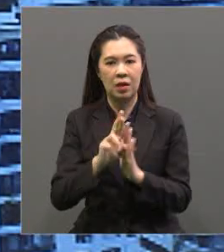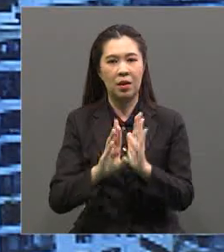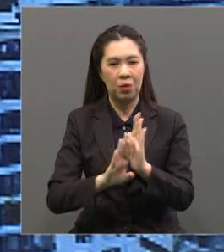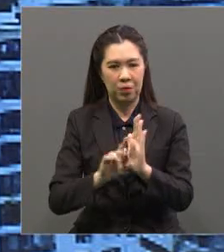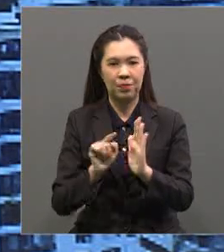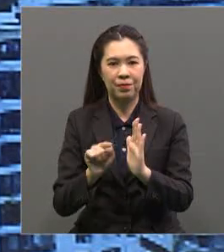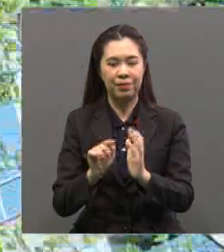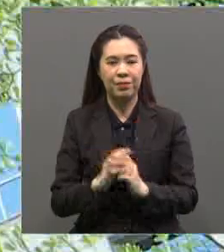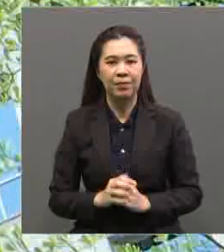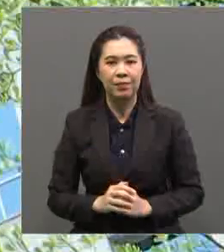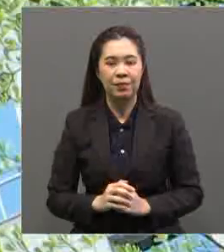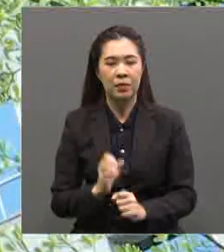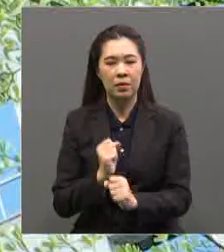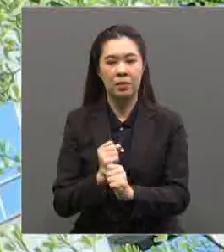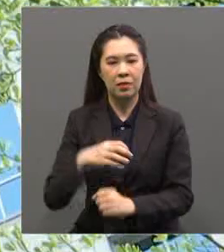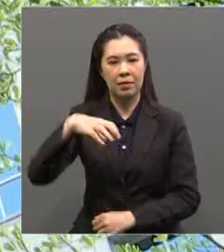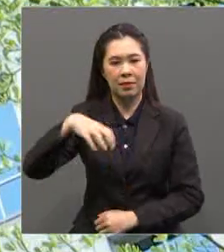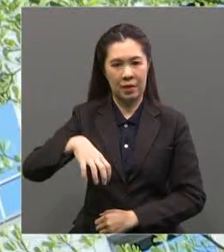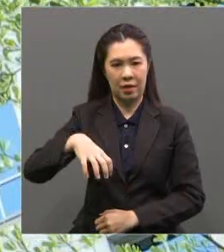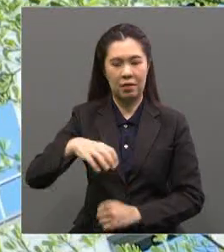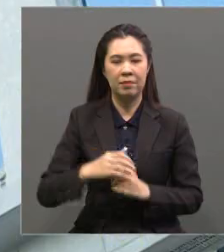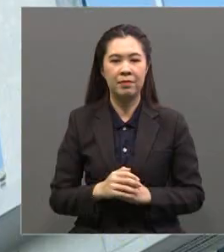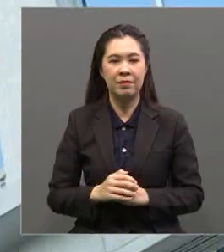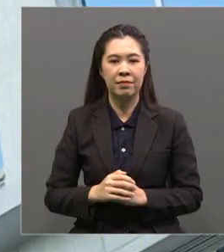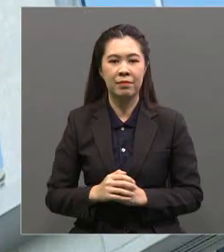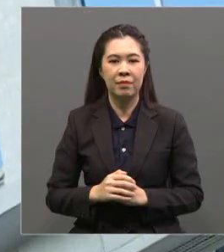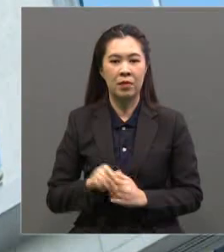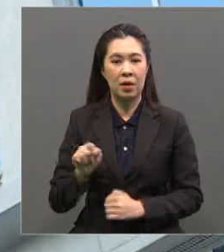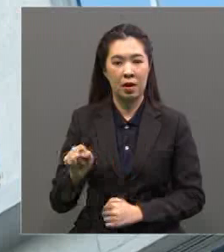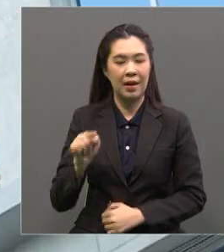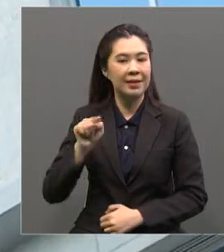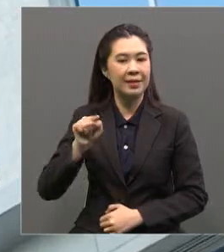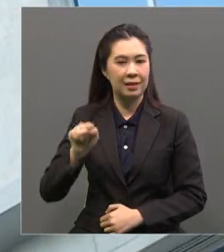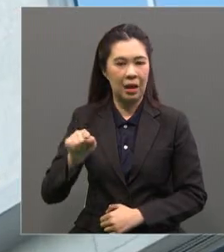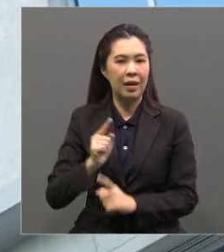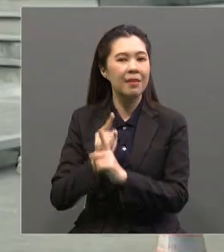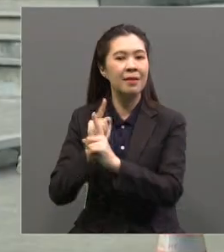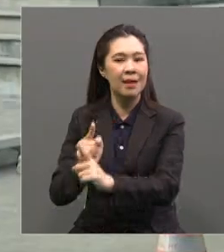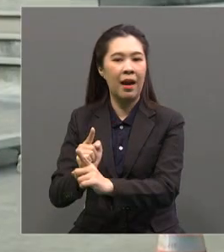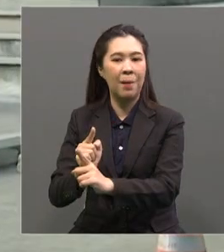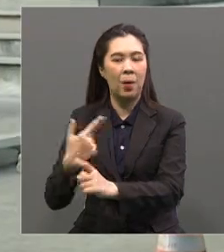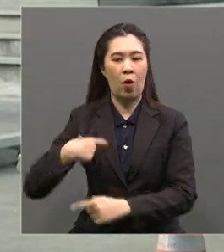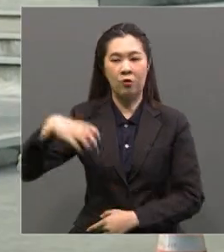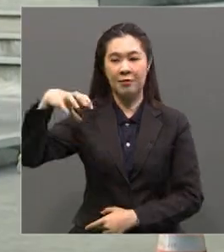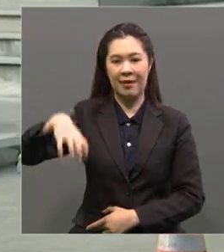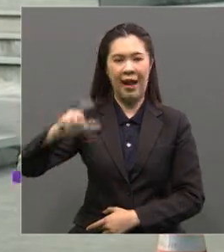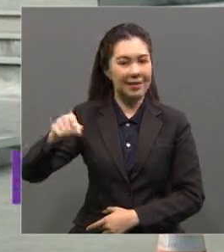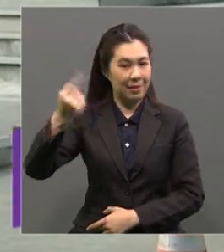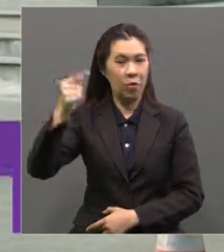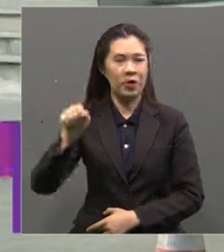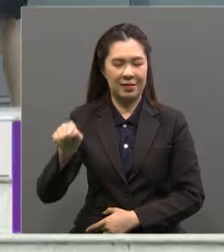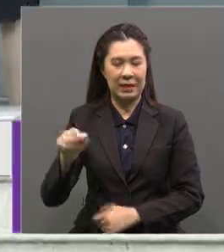ความโดยสำนักงานศาลปกครองก็ระบุว่าศาลปกครองสูงสุดมีคำสั่งยืนตามคำสั่งของศาลปกครองชั้นต้น